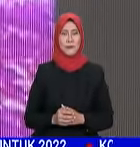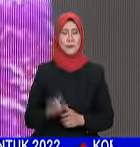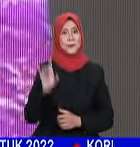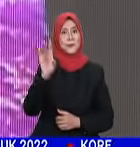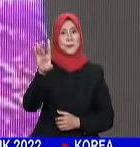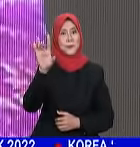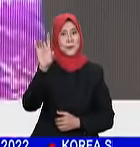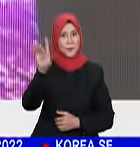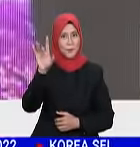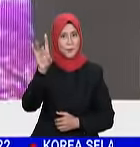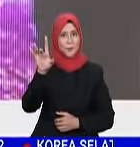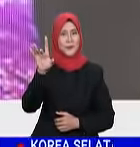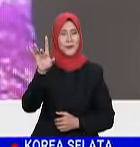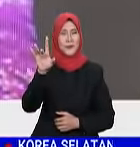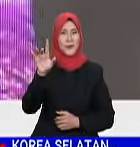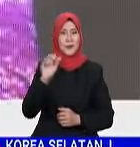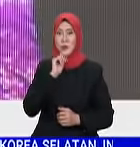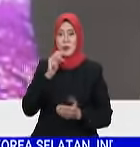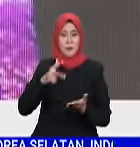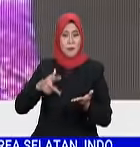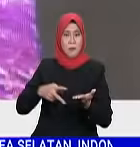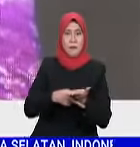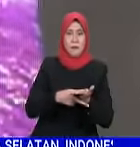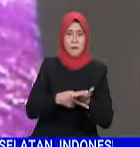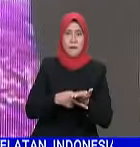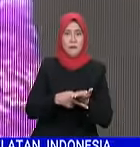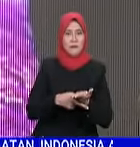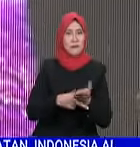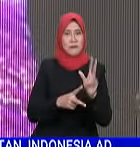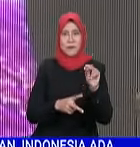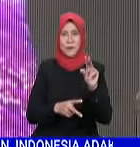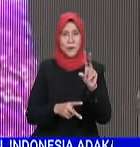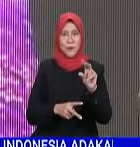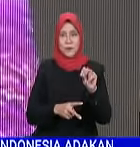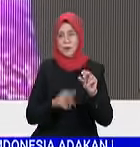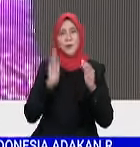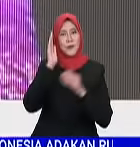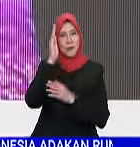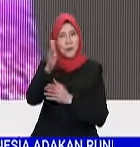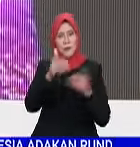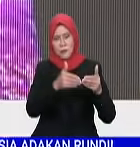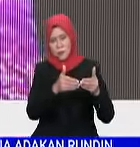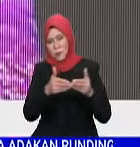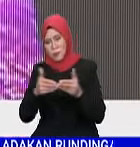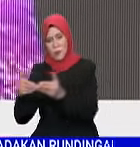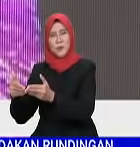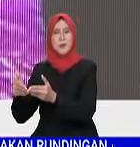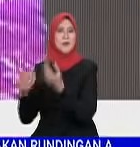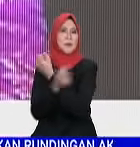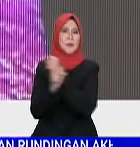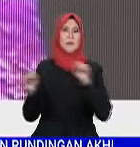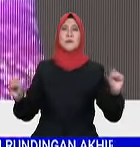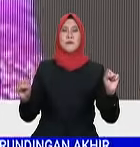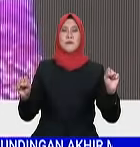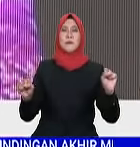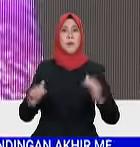InsyaAllah, kita tidak akan terhenti di sini dan kita akan meneruskan menyiapkan semua pakej-pakej